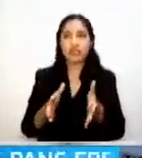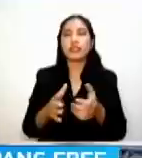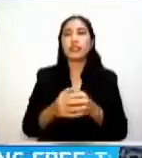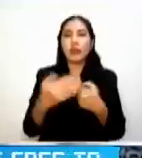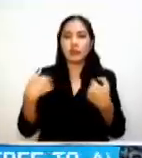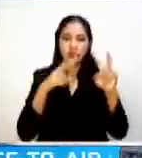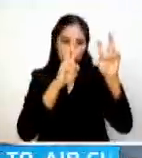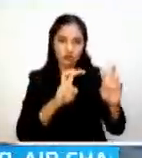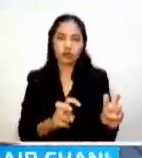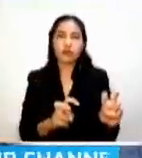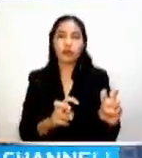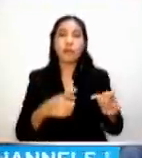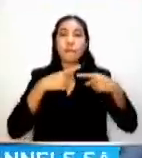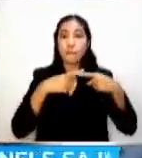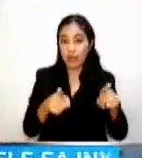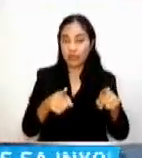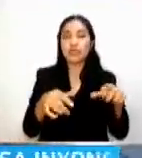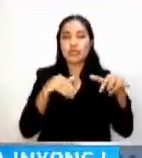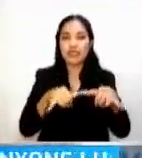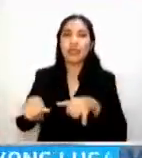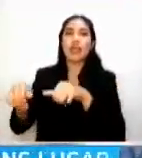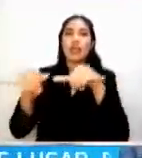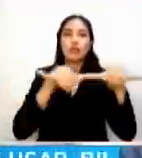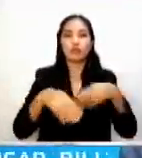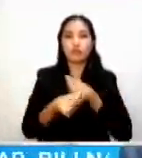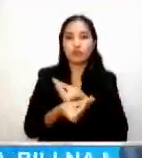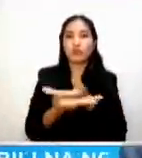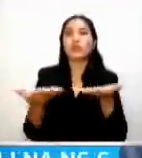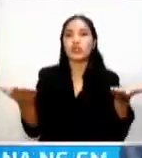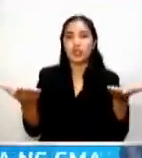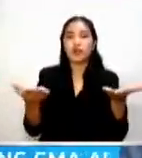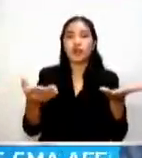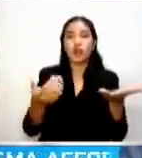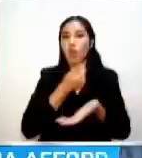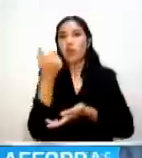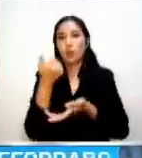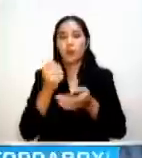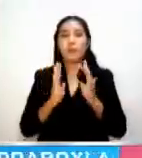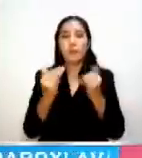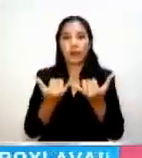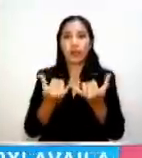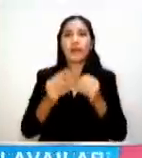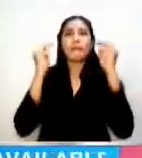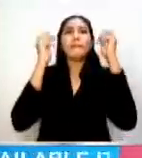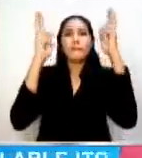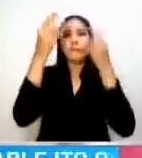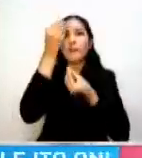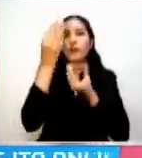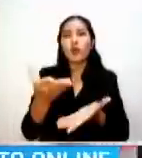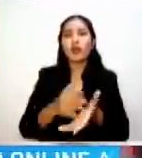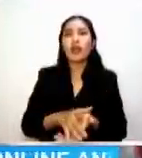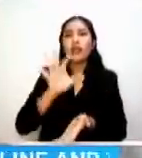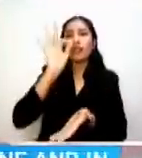simultaneous o sabay-sabay ang pamimigay naman ng ayuda sa iba pang mga barangay. Ayon kay Abalos, 91,200 na pamilya